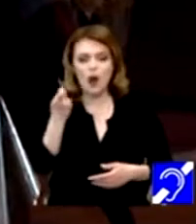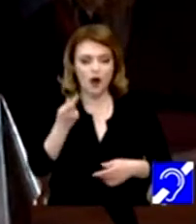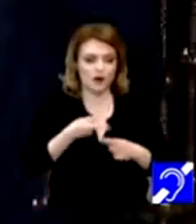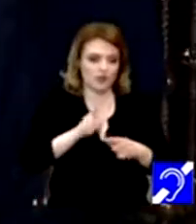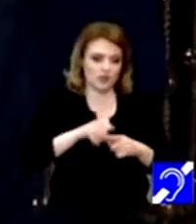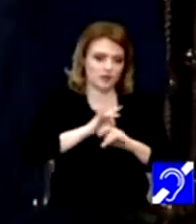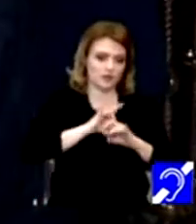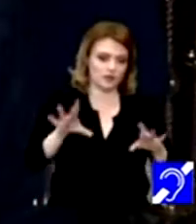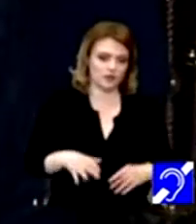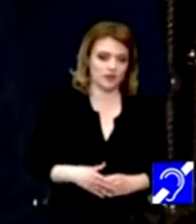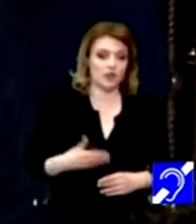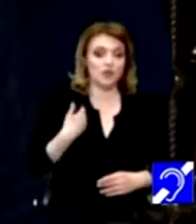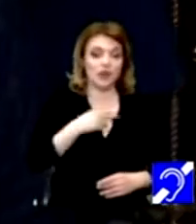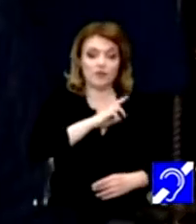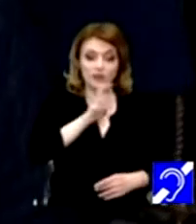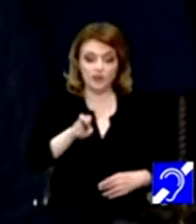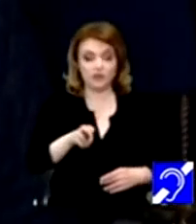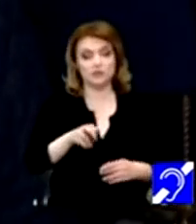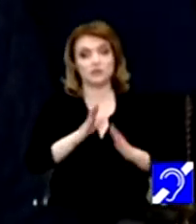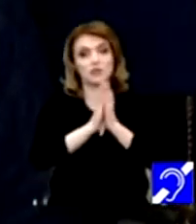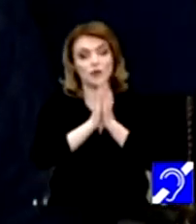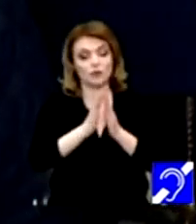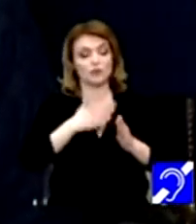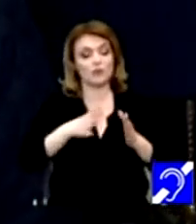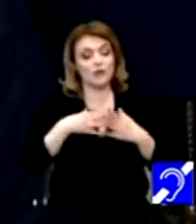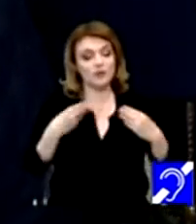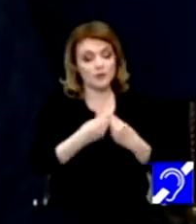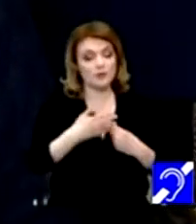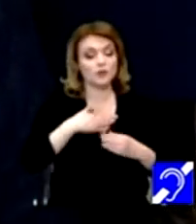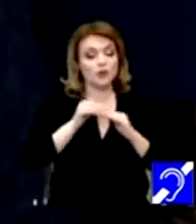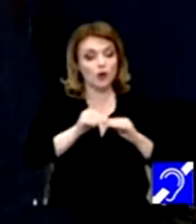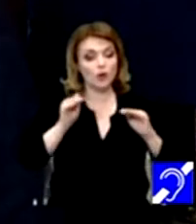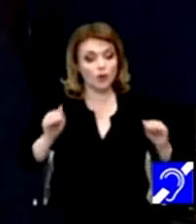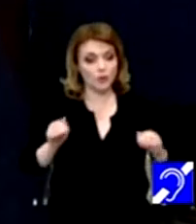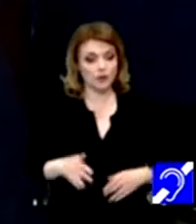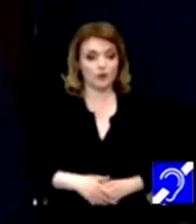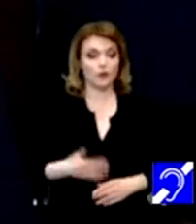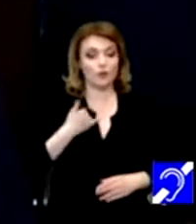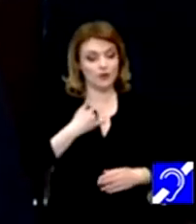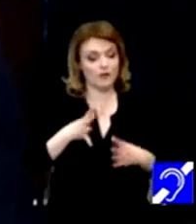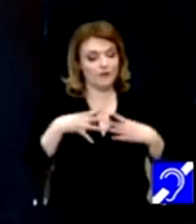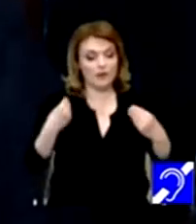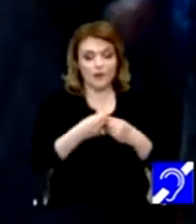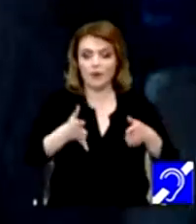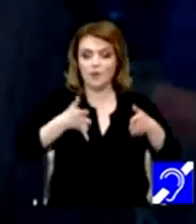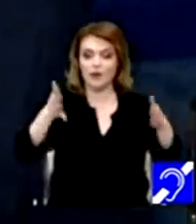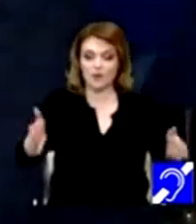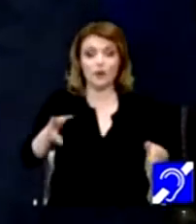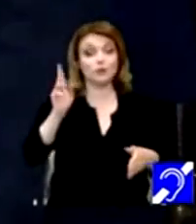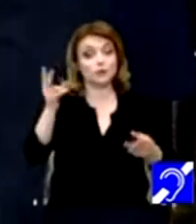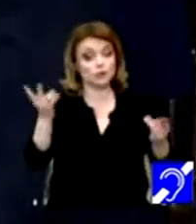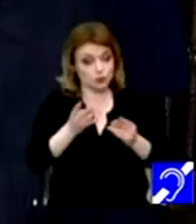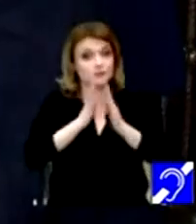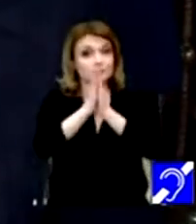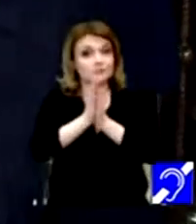această sărbătoare. Pentru familie, pentru copiii, pentru nepoții. Am o familie mare și trebuie cineva să roage